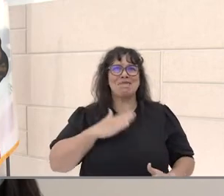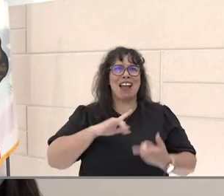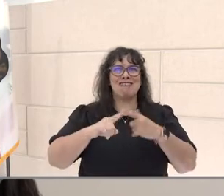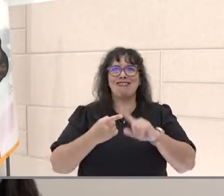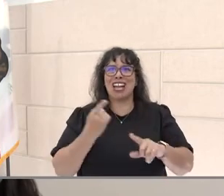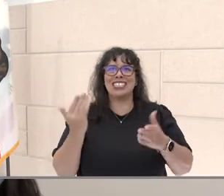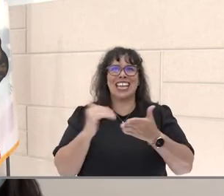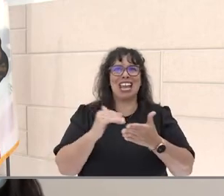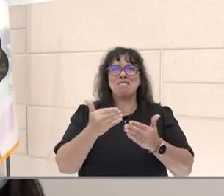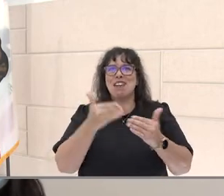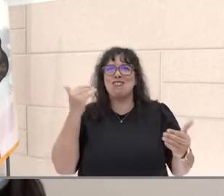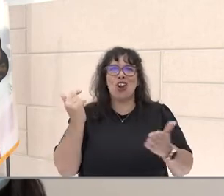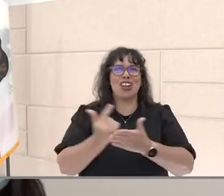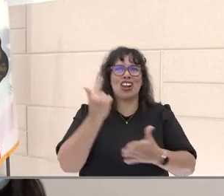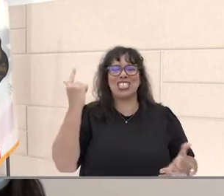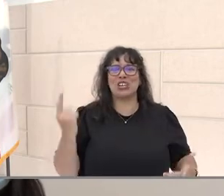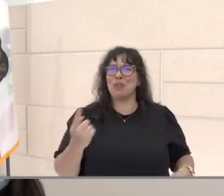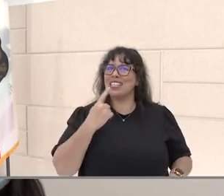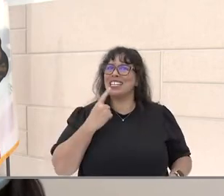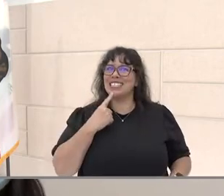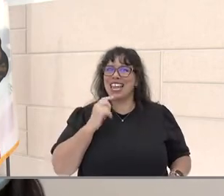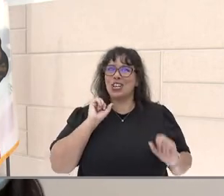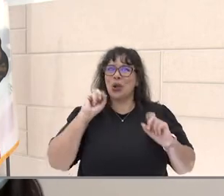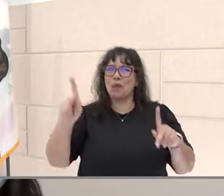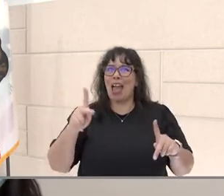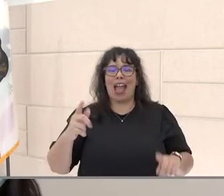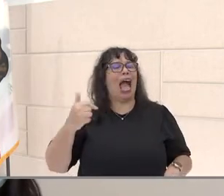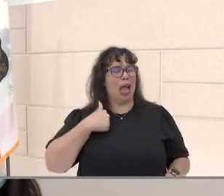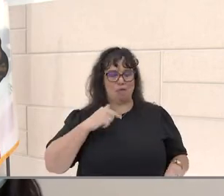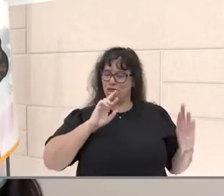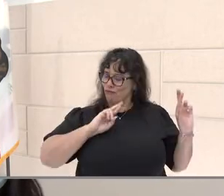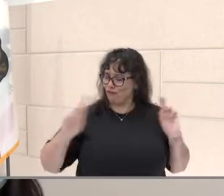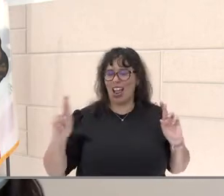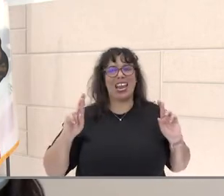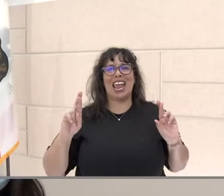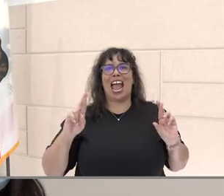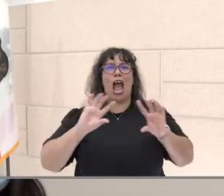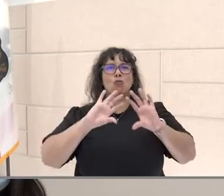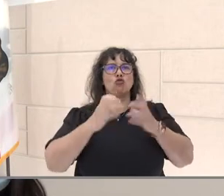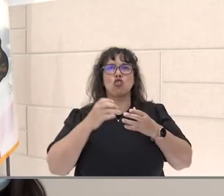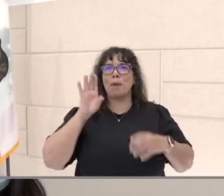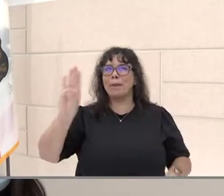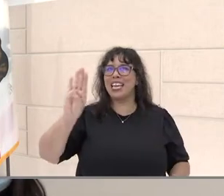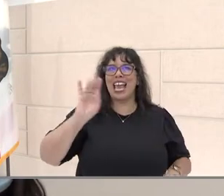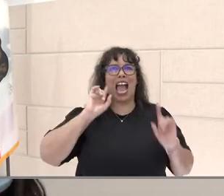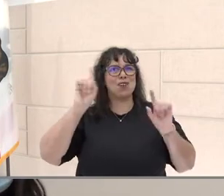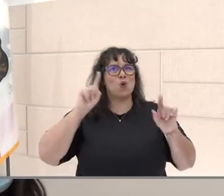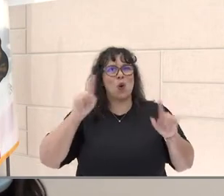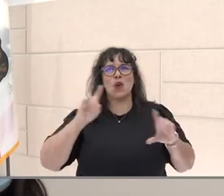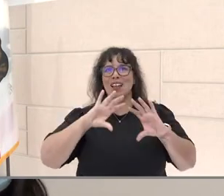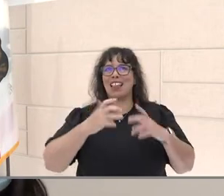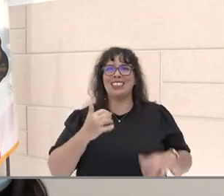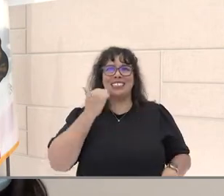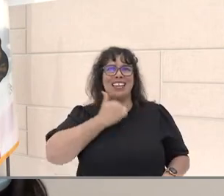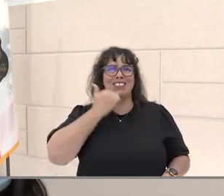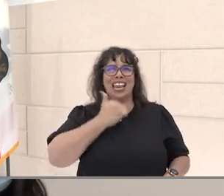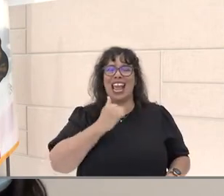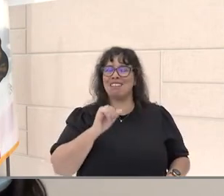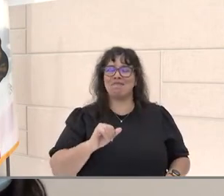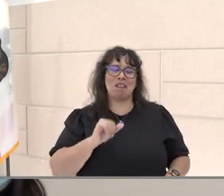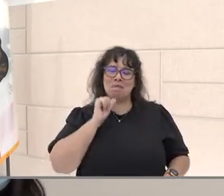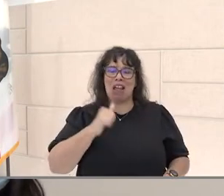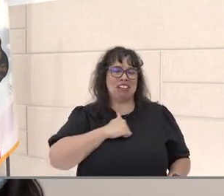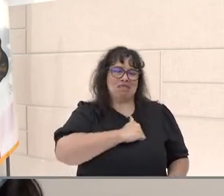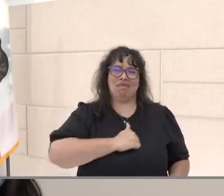วิ่งนั่นคือถ้ามันเนี่ยมันเนี่ยเป็นการออสบายนะปีปรูไอมันเนี่ยมันเนี่ยเป็นการออสบายเด็กเคยถ้าสะเรียนธนาตีนับปีนั่